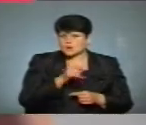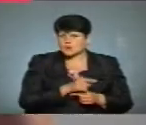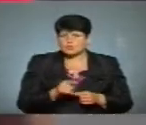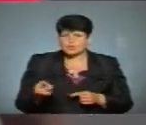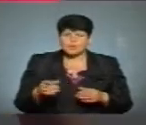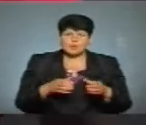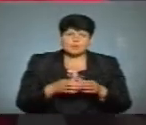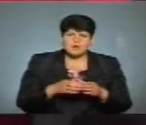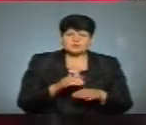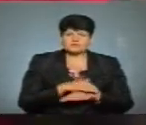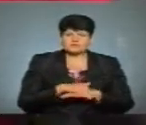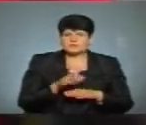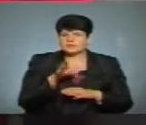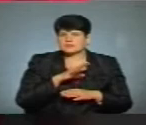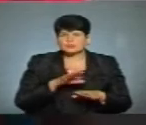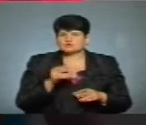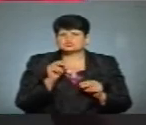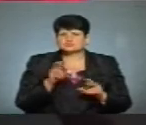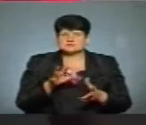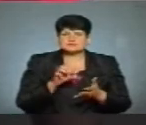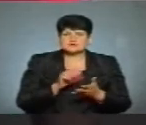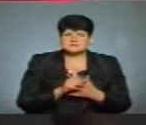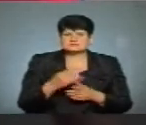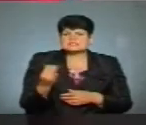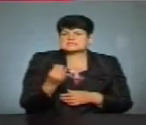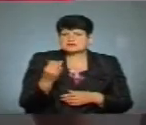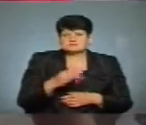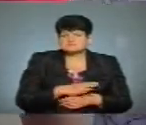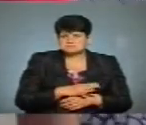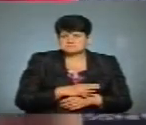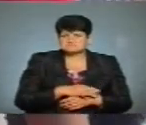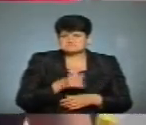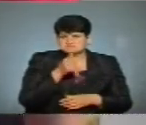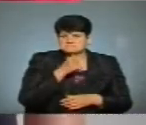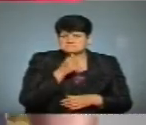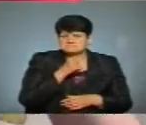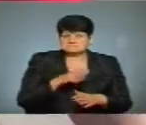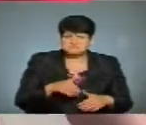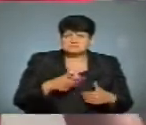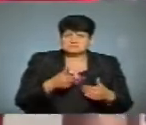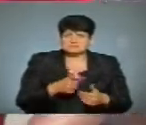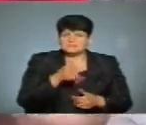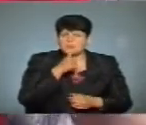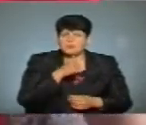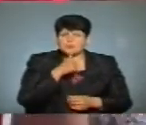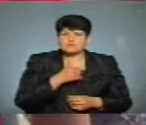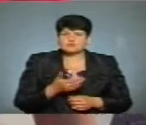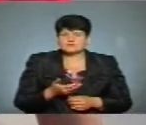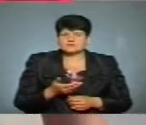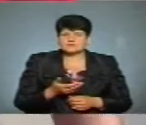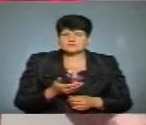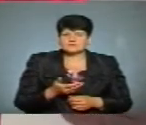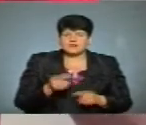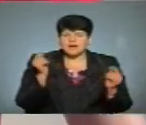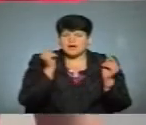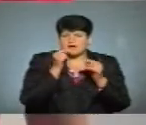Компанії, вулиця, не було чим зайнятись. От цікавість, спокуса. Запропонували, попробували. Певний